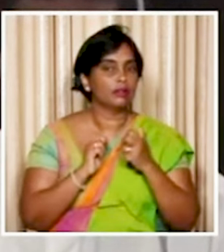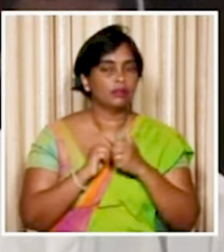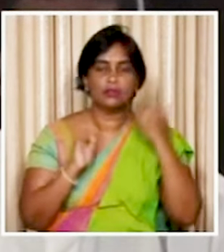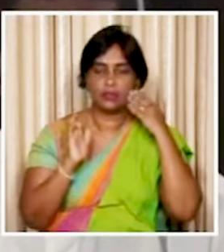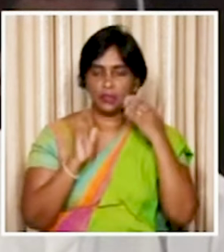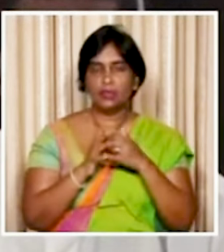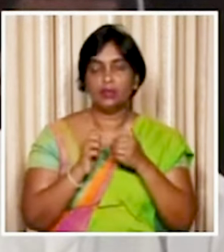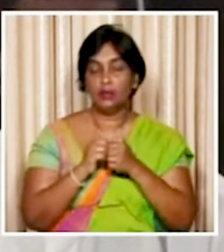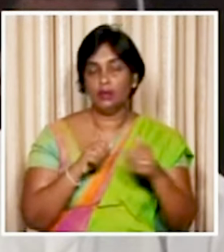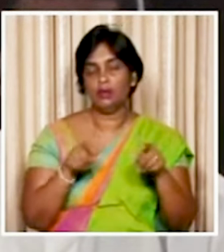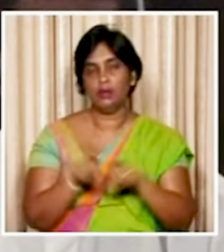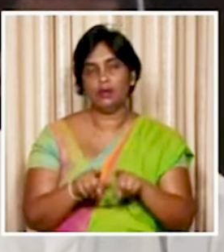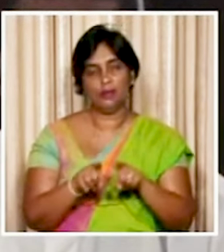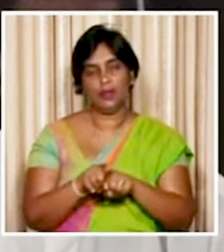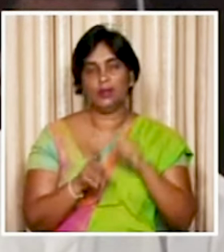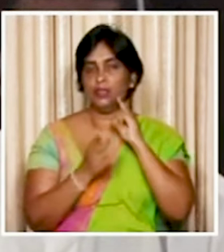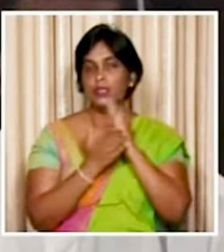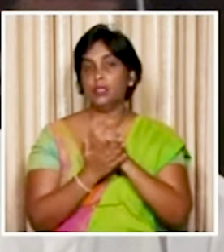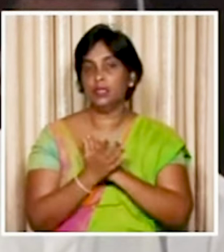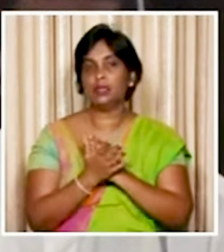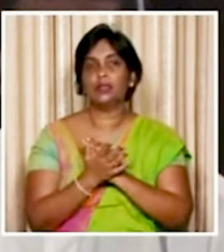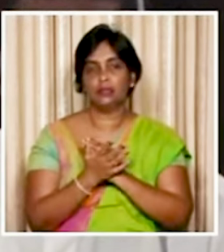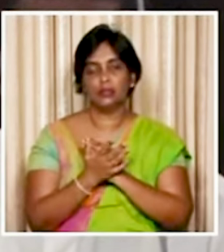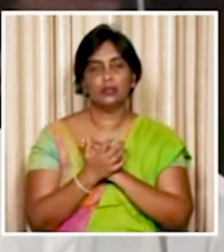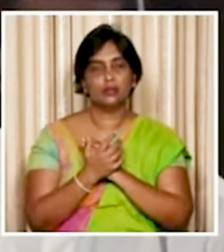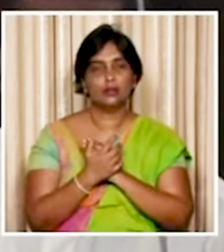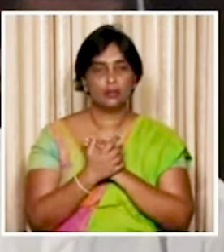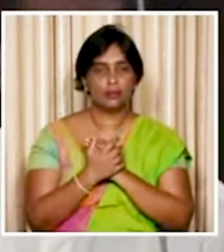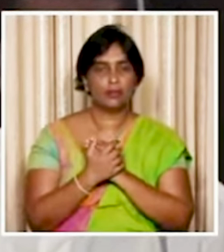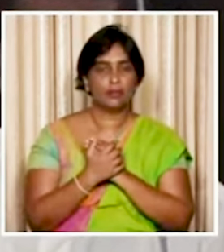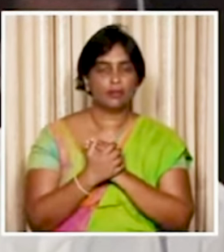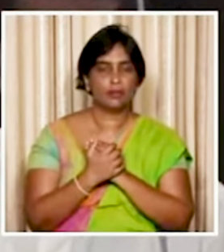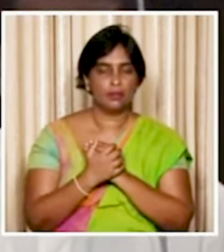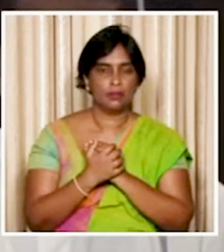அறிந்திருந்த போதும் நேற்றைய முன்தினம்